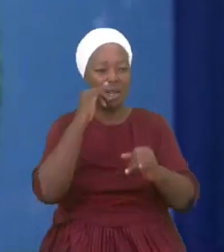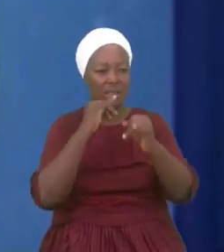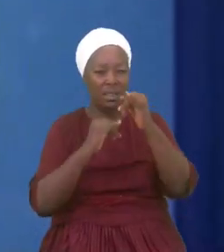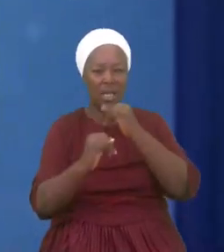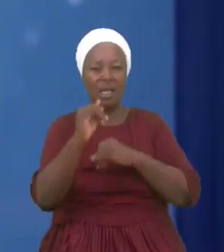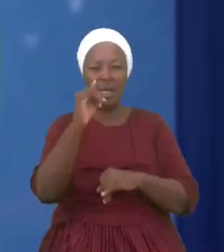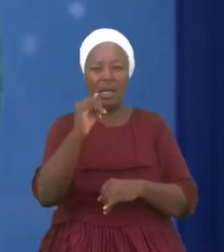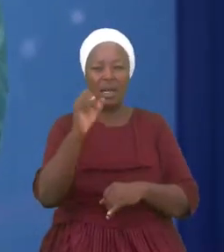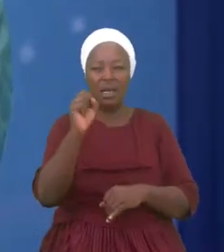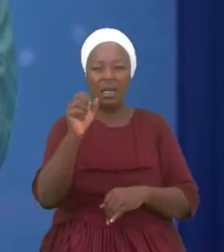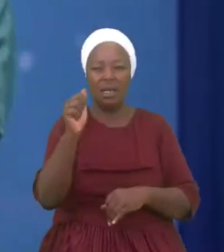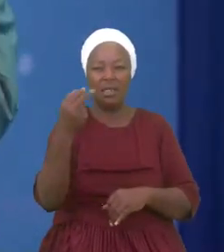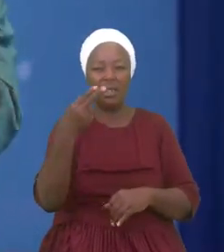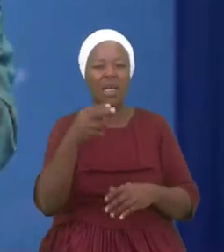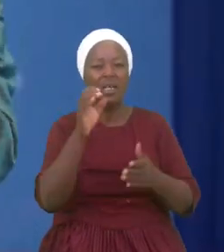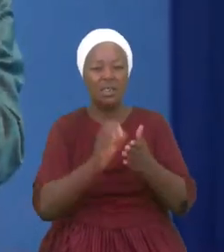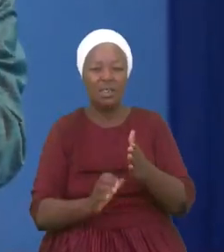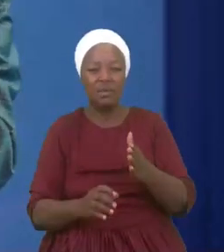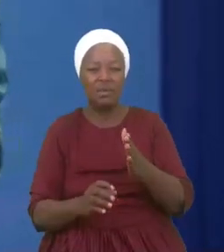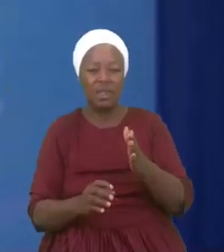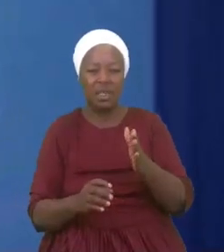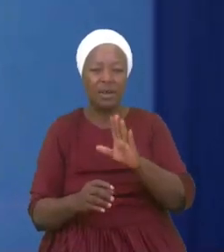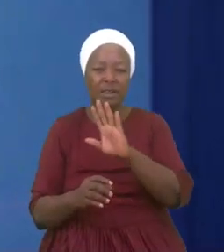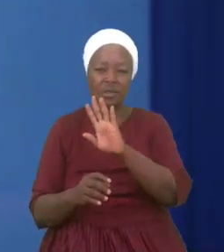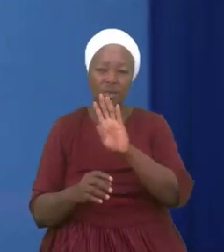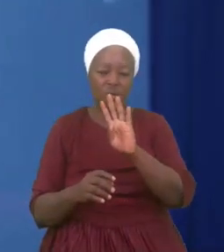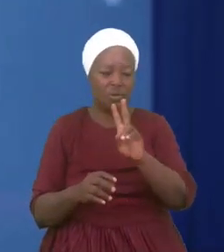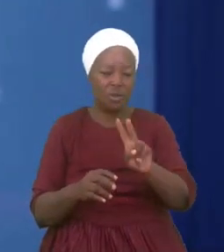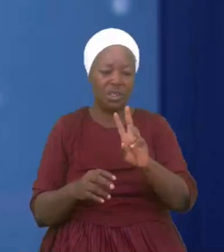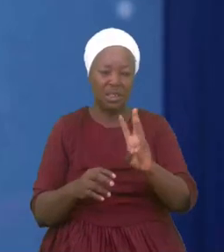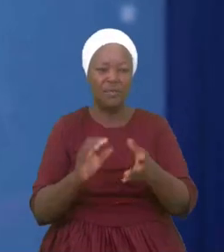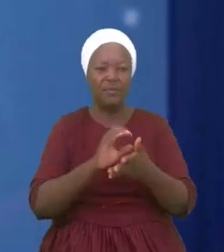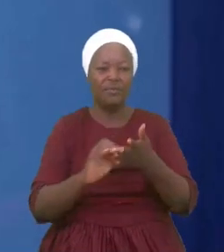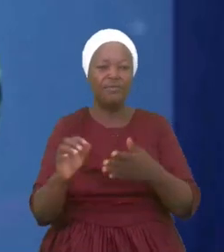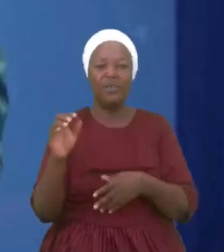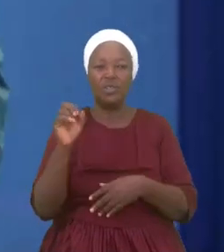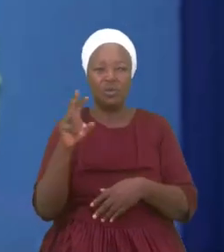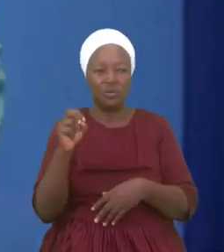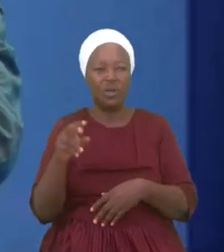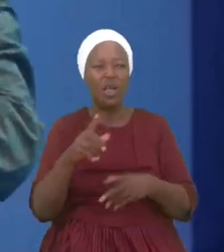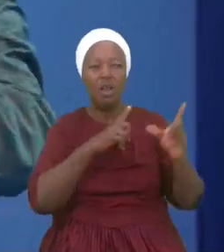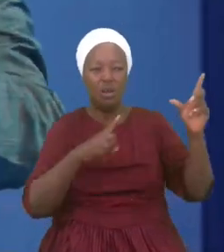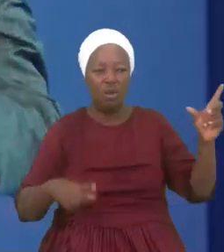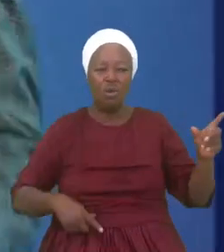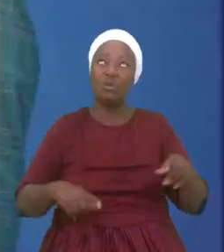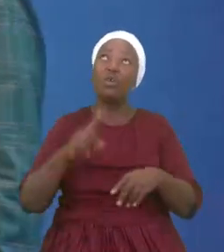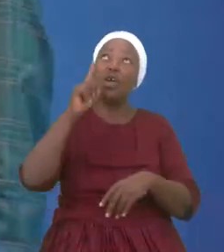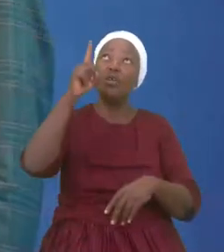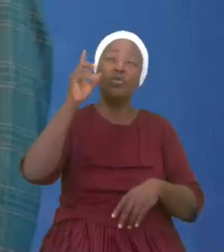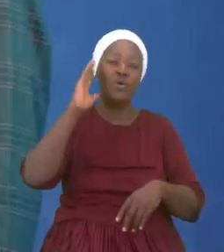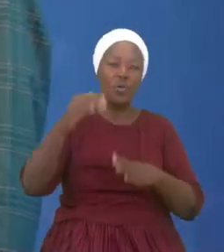gracieusement vers vous et ça y est 26 verset